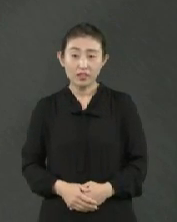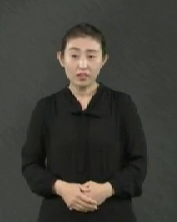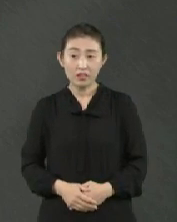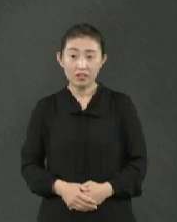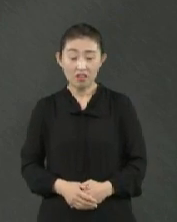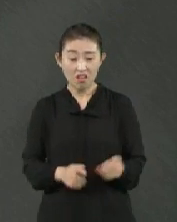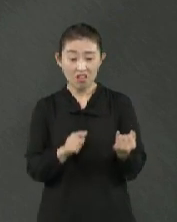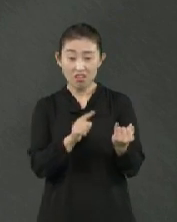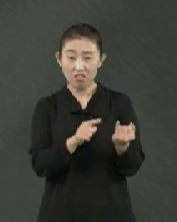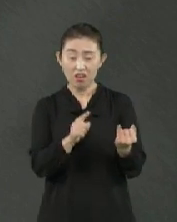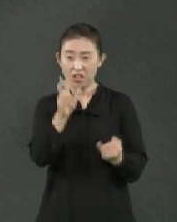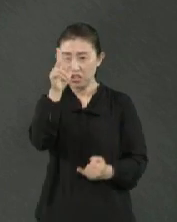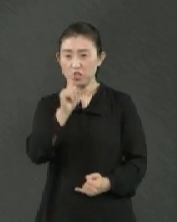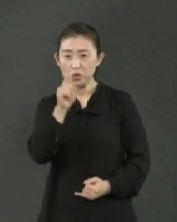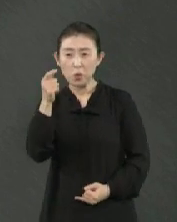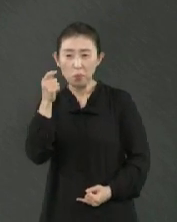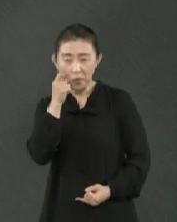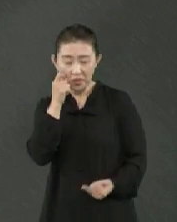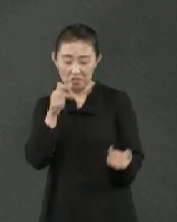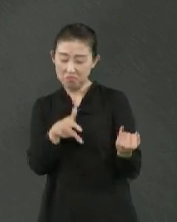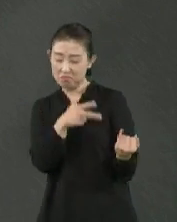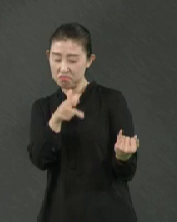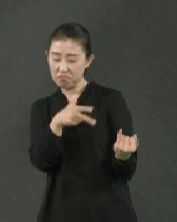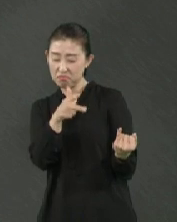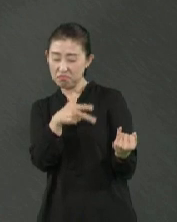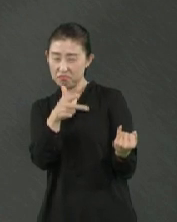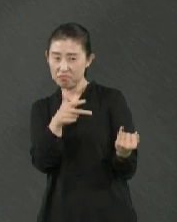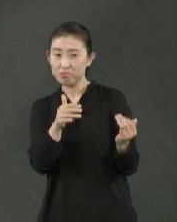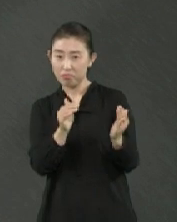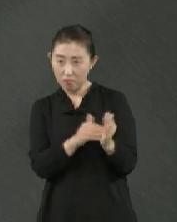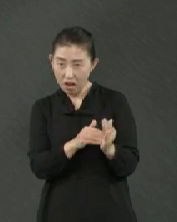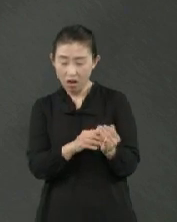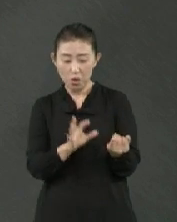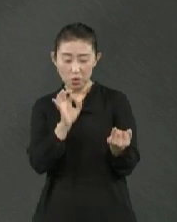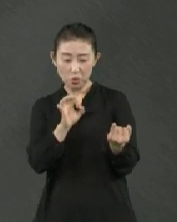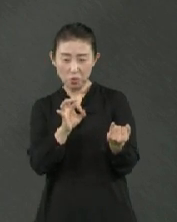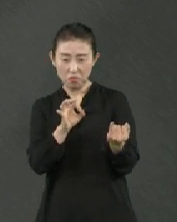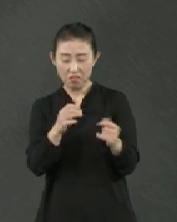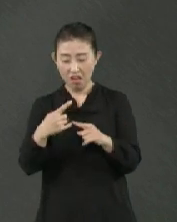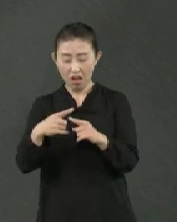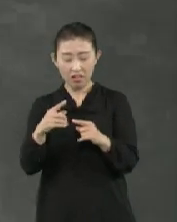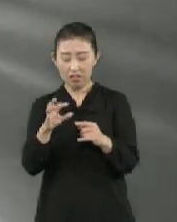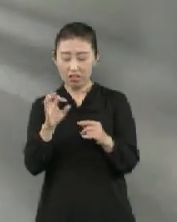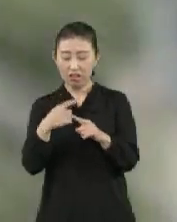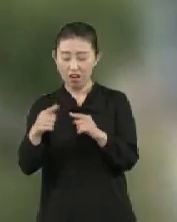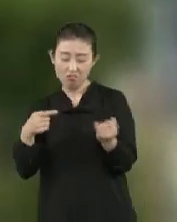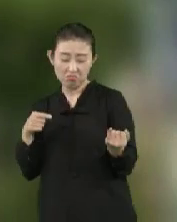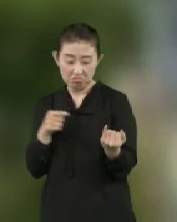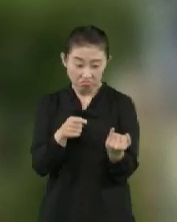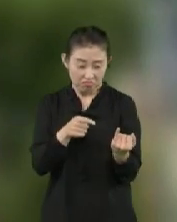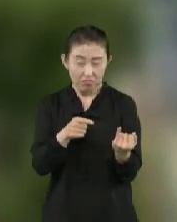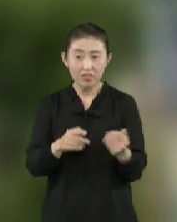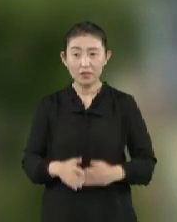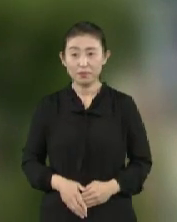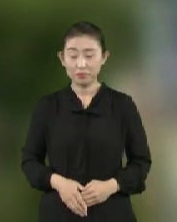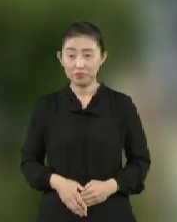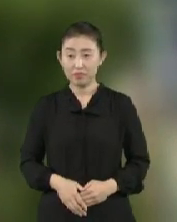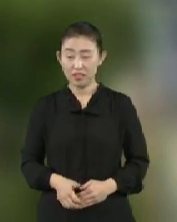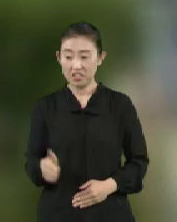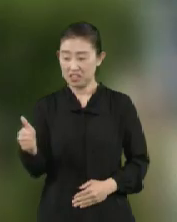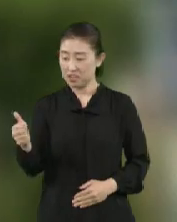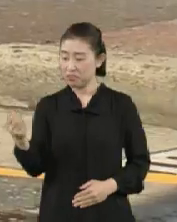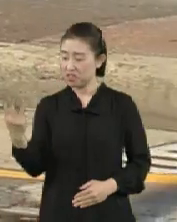A씨가 신고하지 못하게 A씨의 모습을 카메라 영상으로 찍고 가지고 있던 흉기로 위협했습니다. 남성 3명이